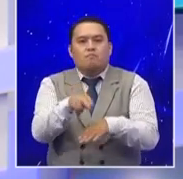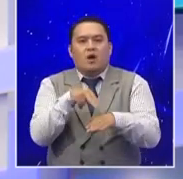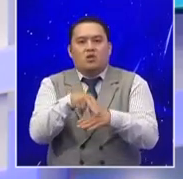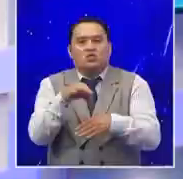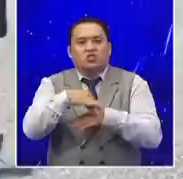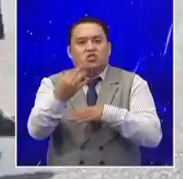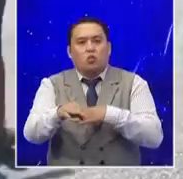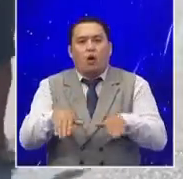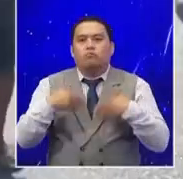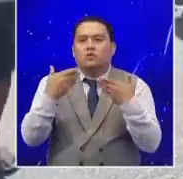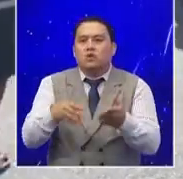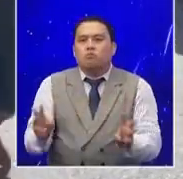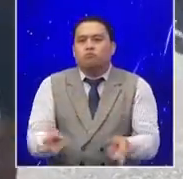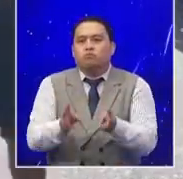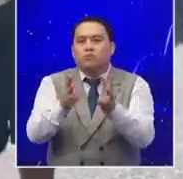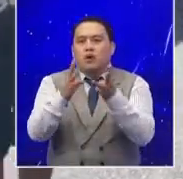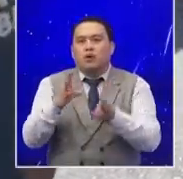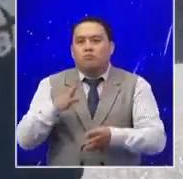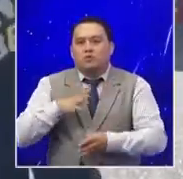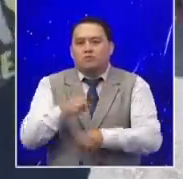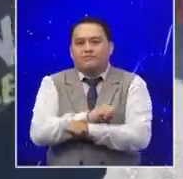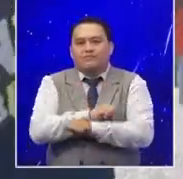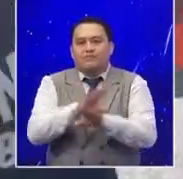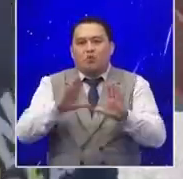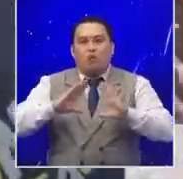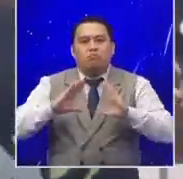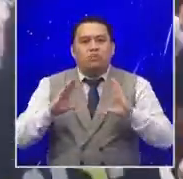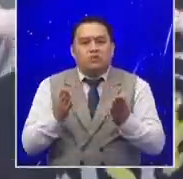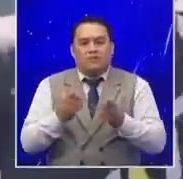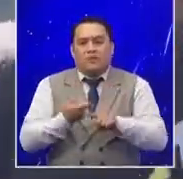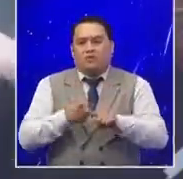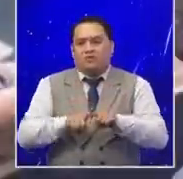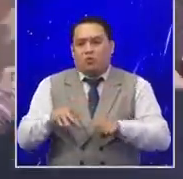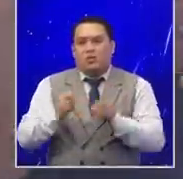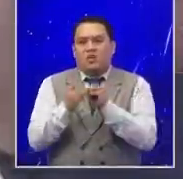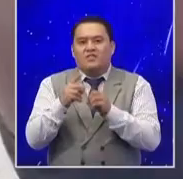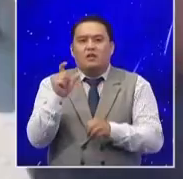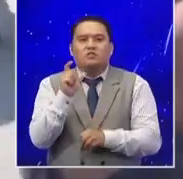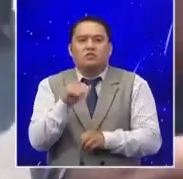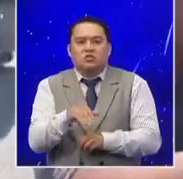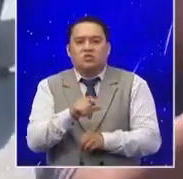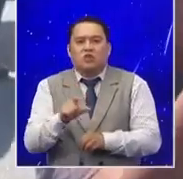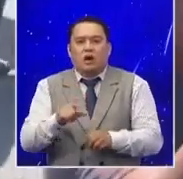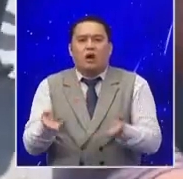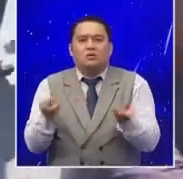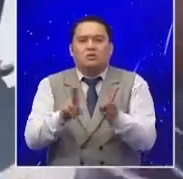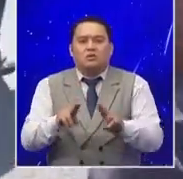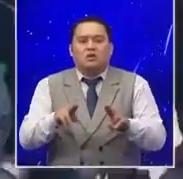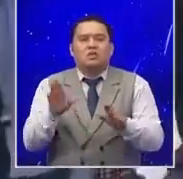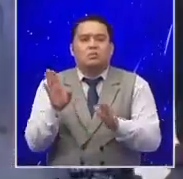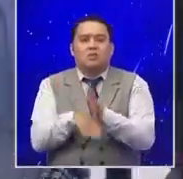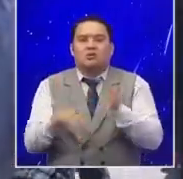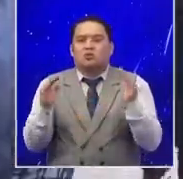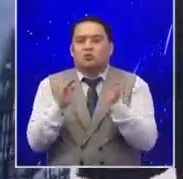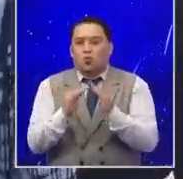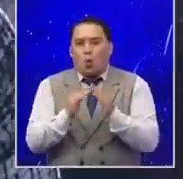На острове после пожара моря сложилась взрывоопасная ситуация. Более 12 тысяч нелегалов остались без крыши над головой. Тысячи